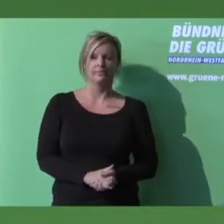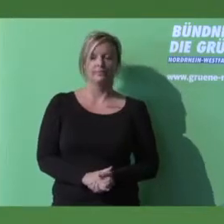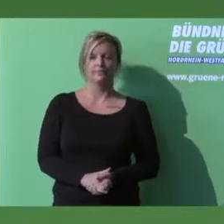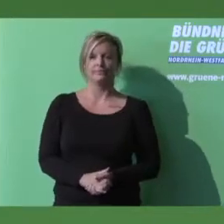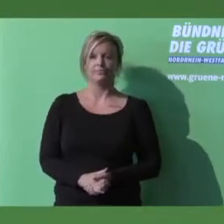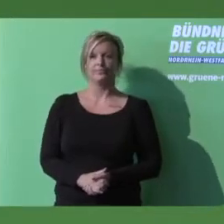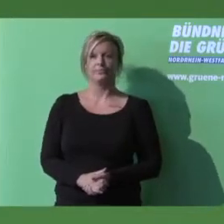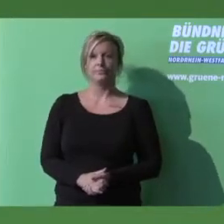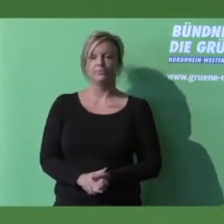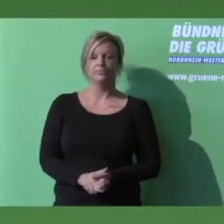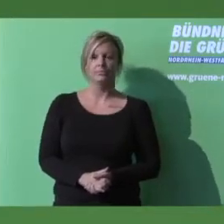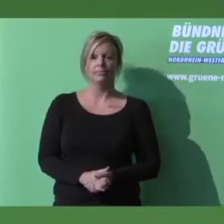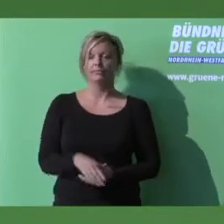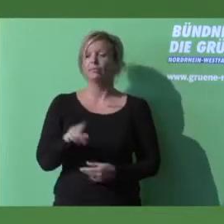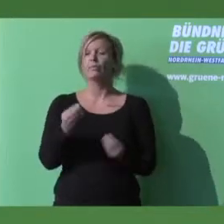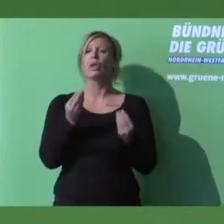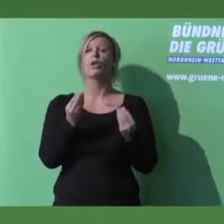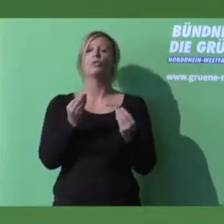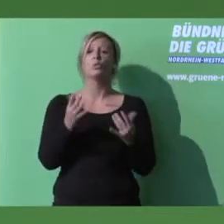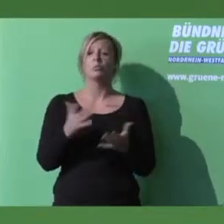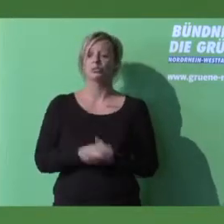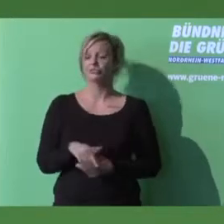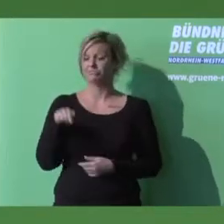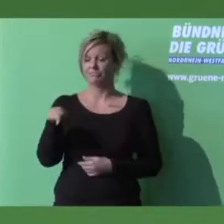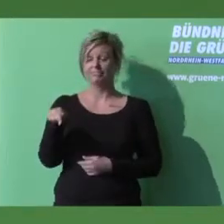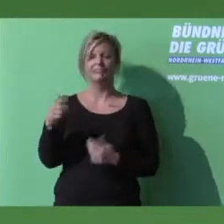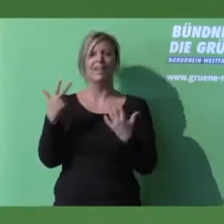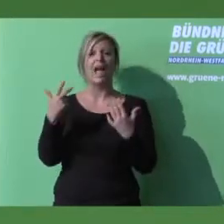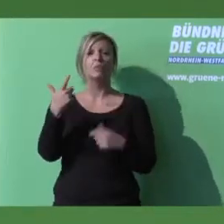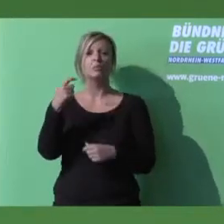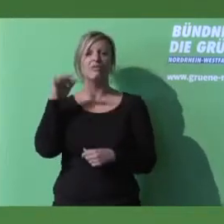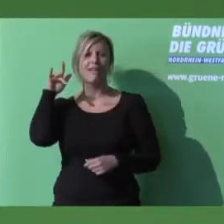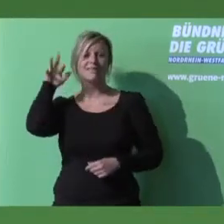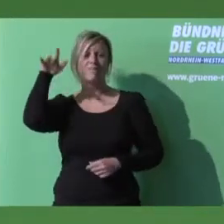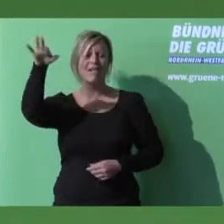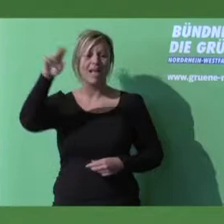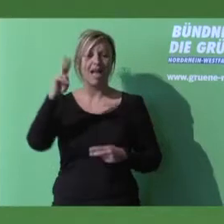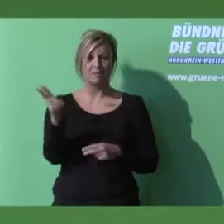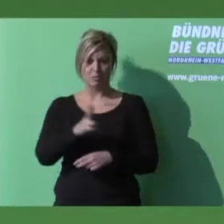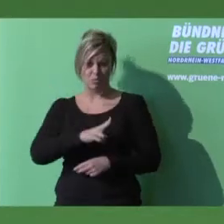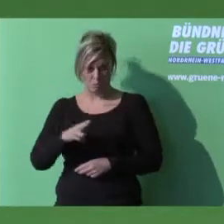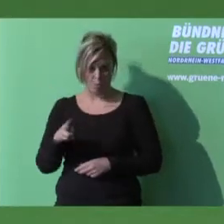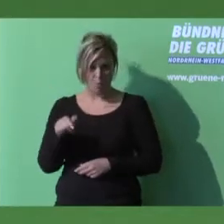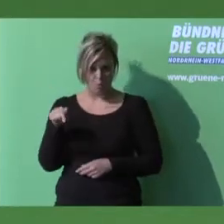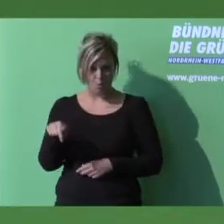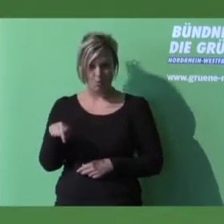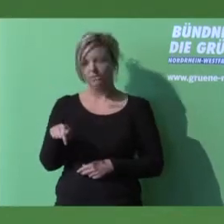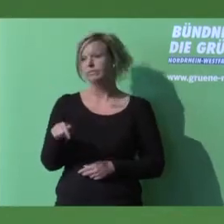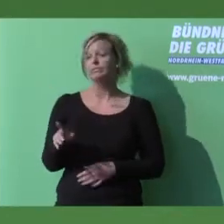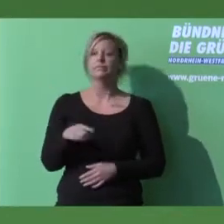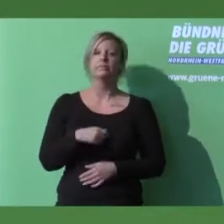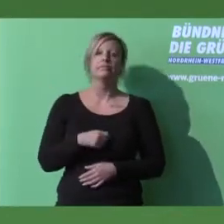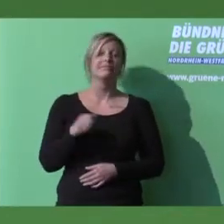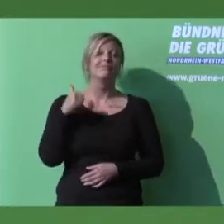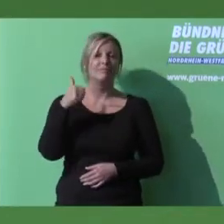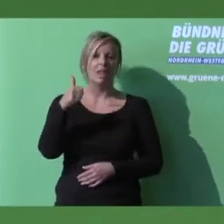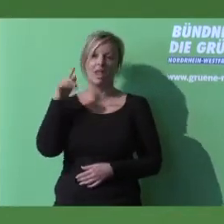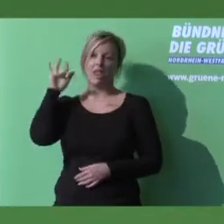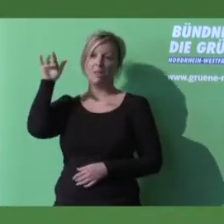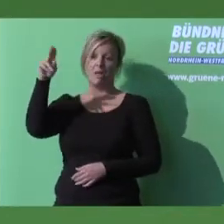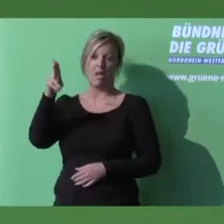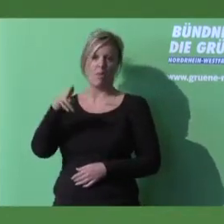Struktur. Von den 28 Milliarden Euro geht eine